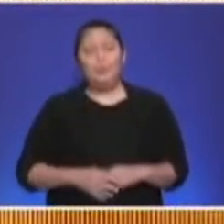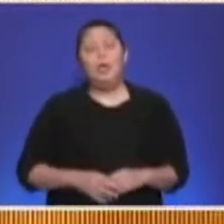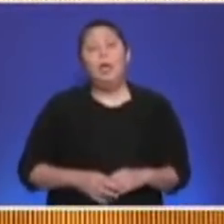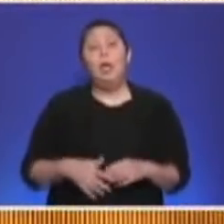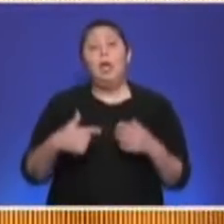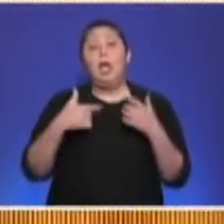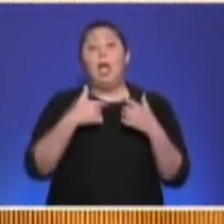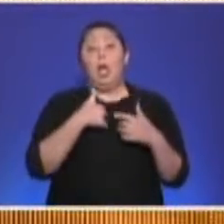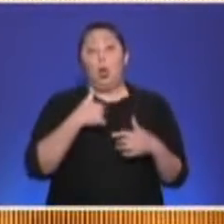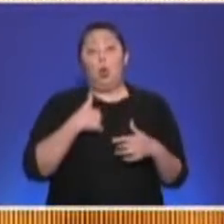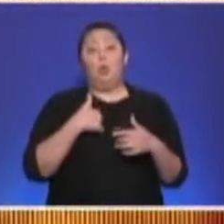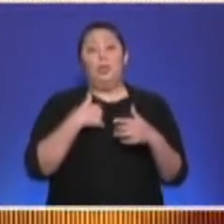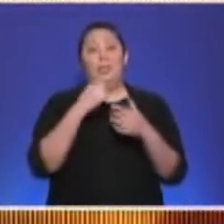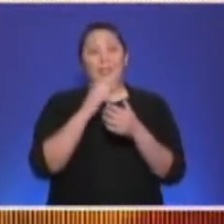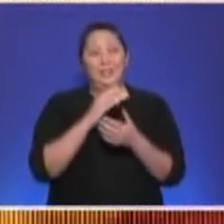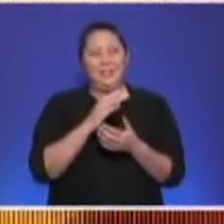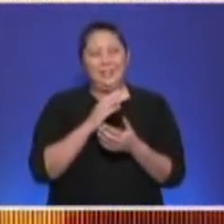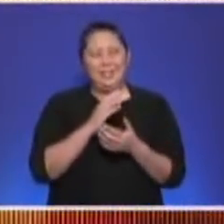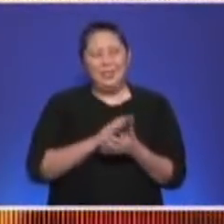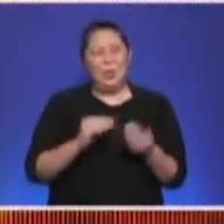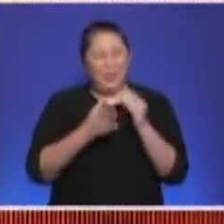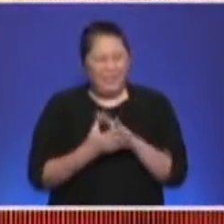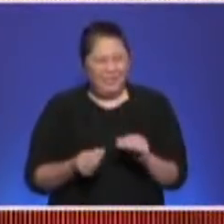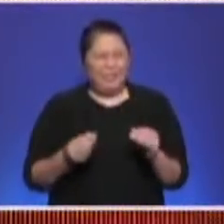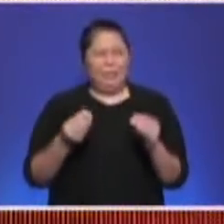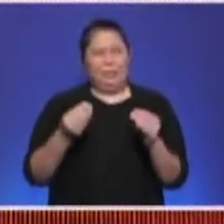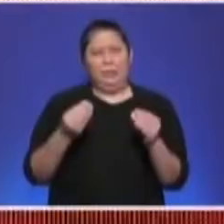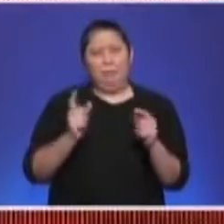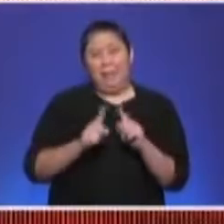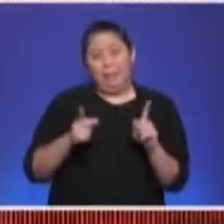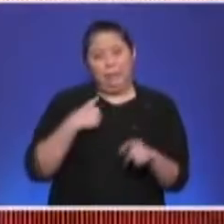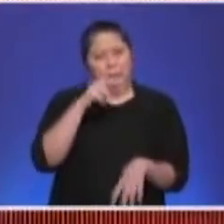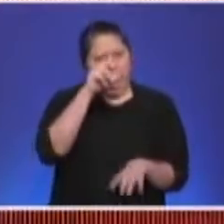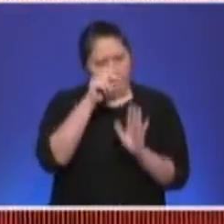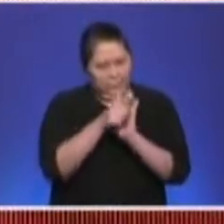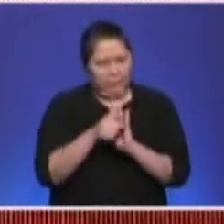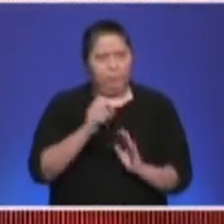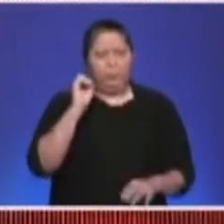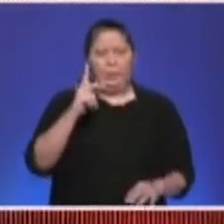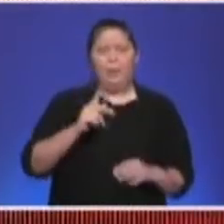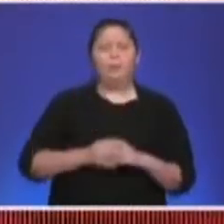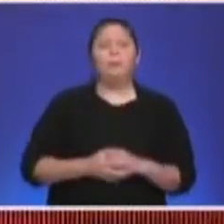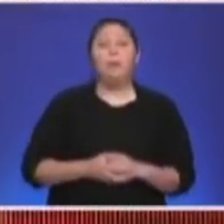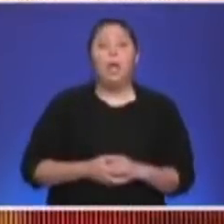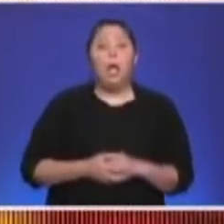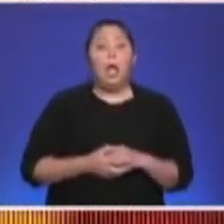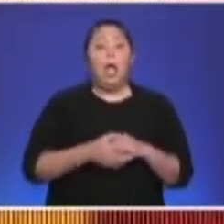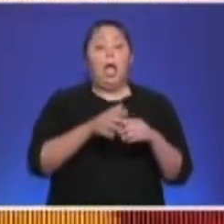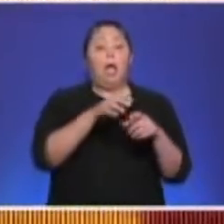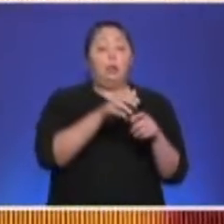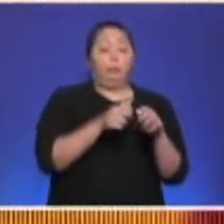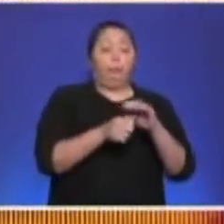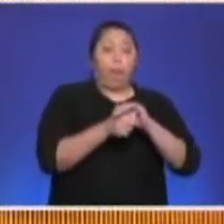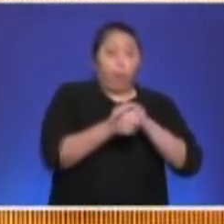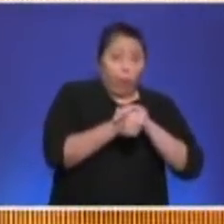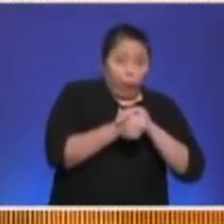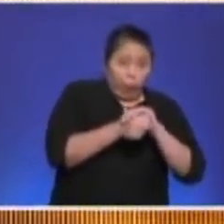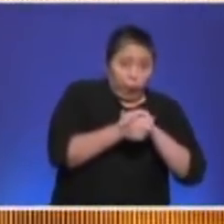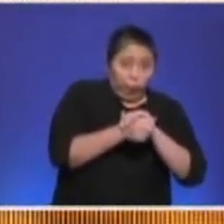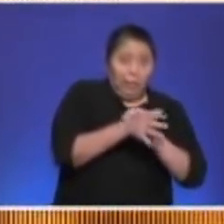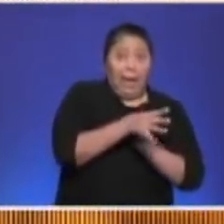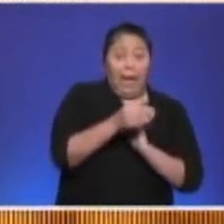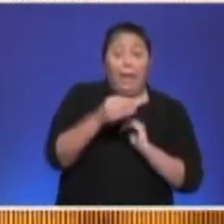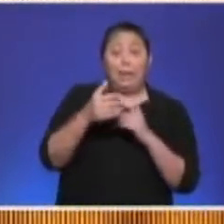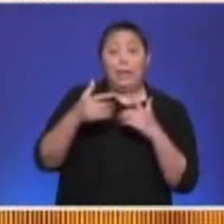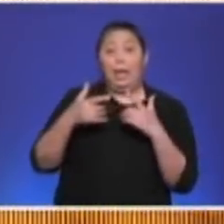sagutin to sa isang kwento, pero 30 seconds lamang yan. Pagong at saka Scorpion. O sabi nila, palaka.